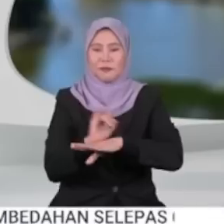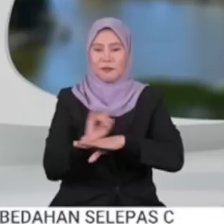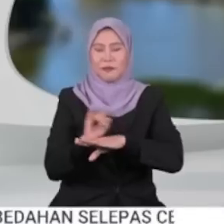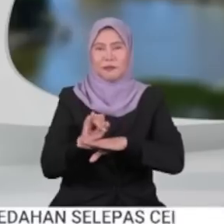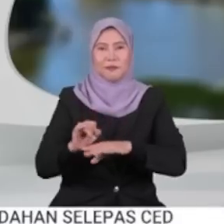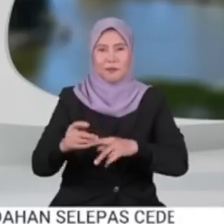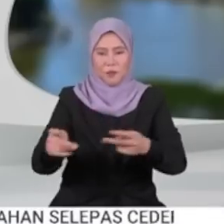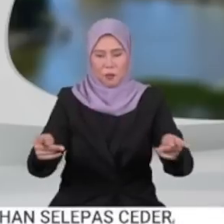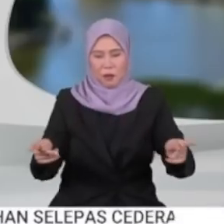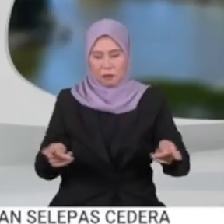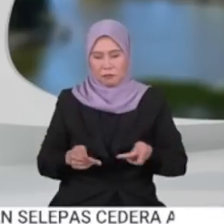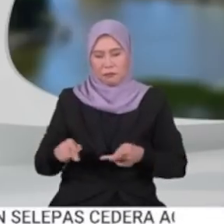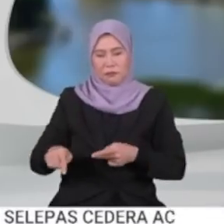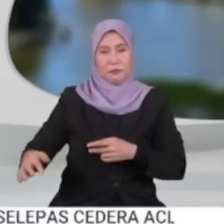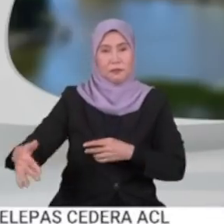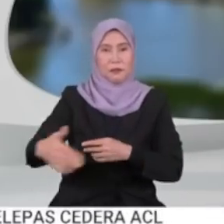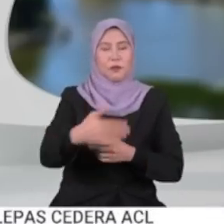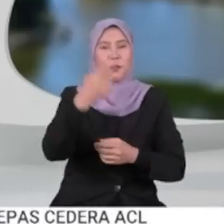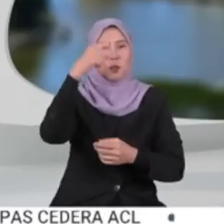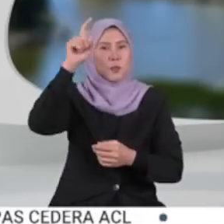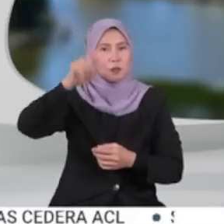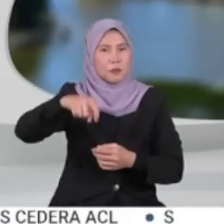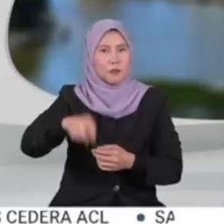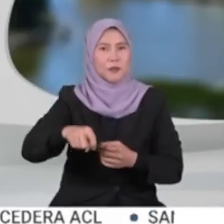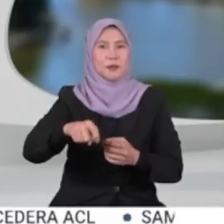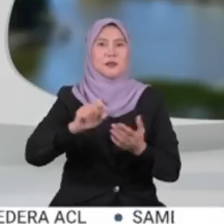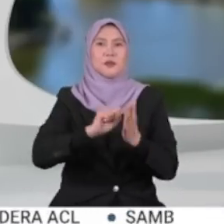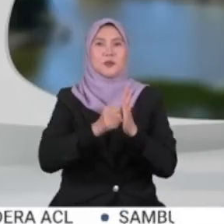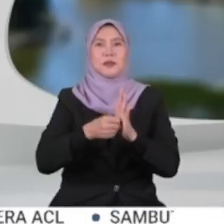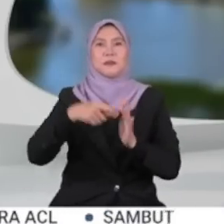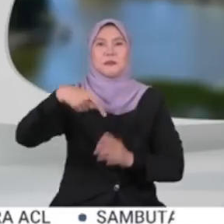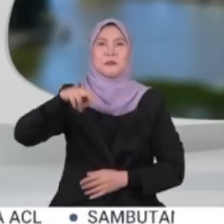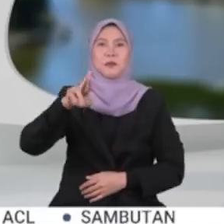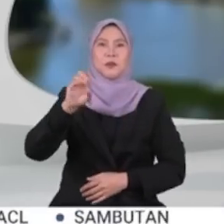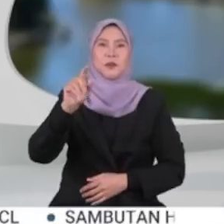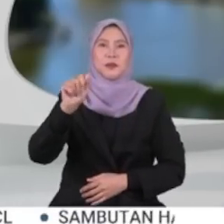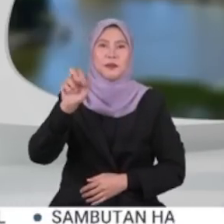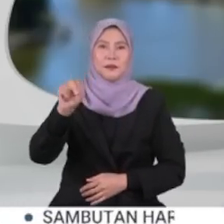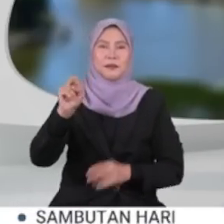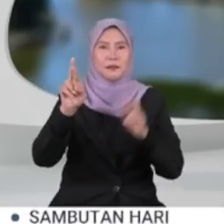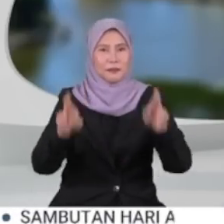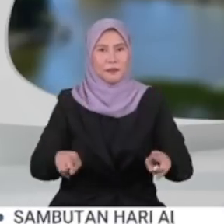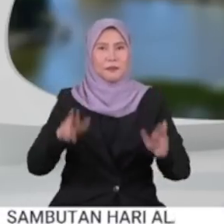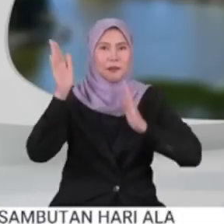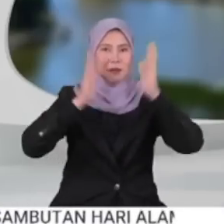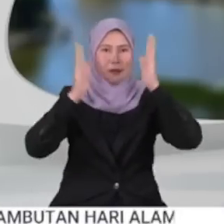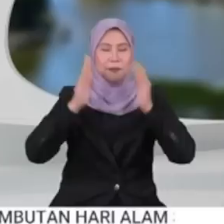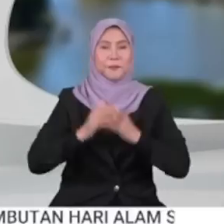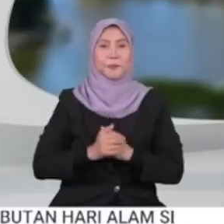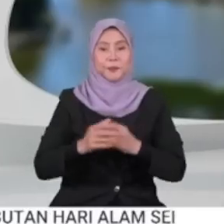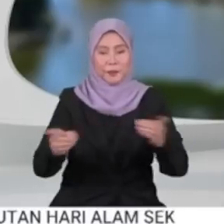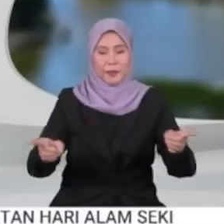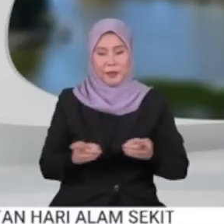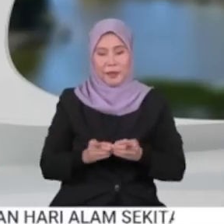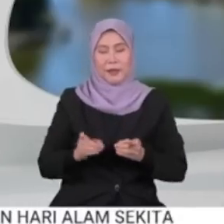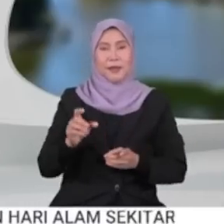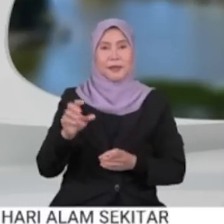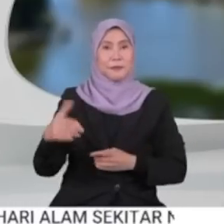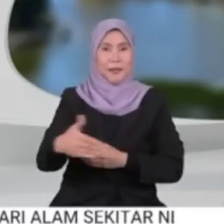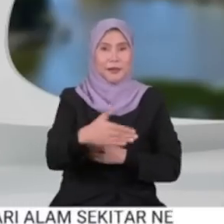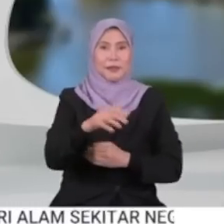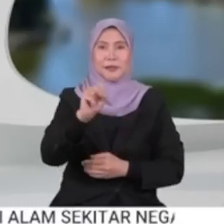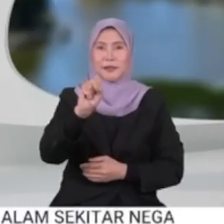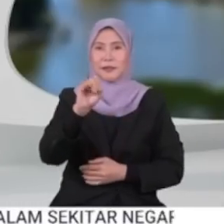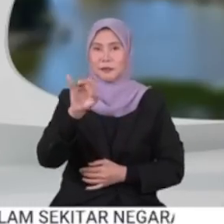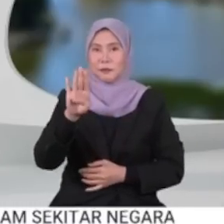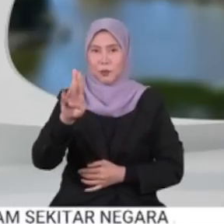industri akuakultur bagi memenuhi keperluan sumber protein rakyat Malaysia. Ketua Daerah Perikanan Daerah Sibu, Isran Abdul